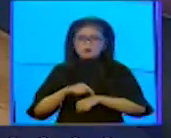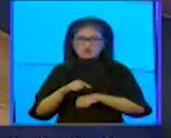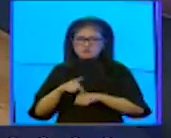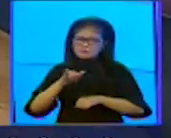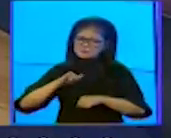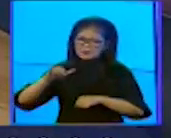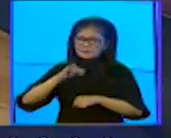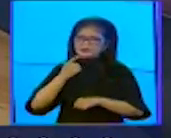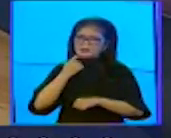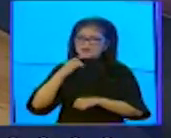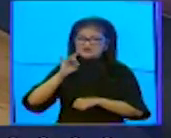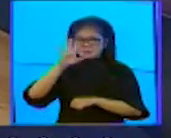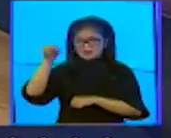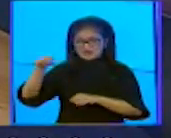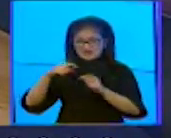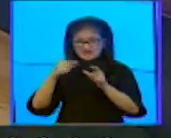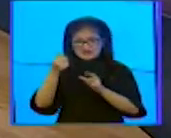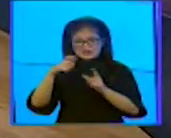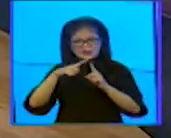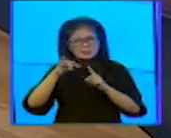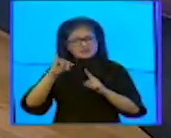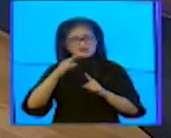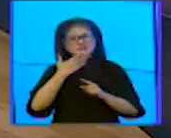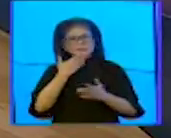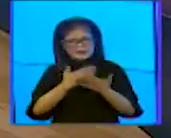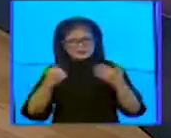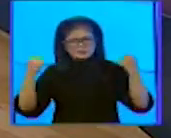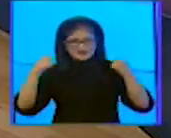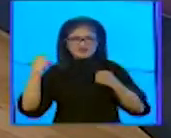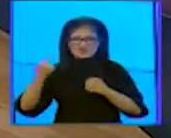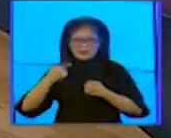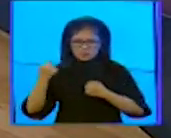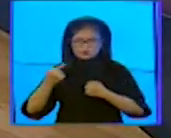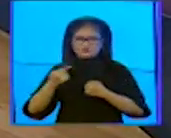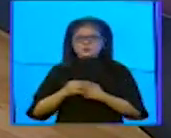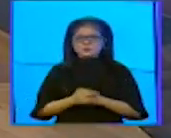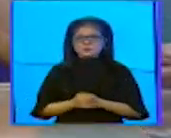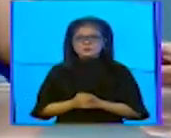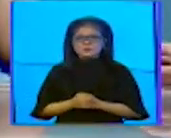Siang RCTI. Sehat selalu Pak, dan selamat beraktivitas kembali. Amin. Terima kasih.